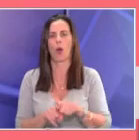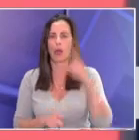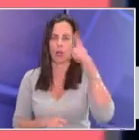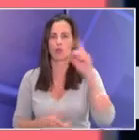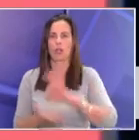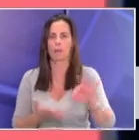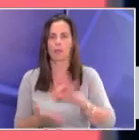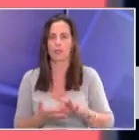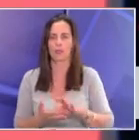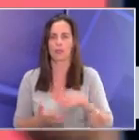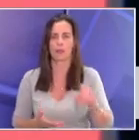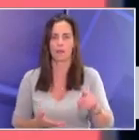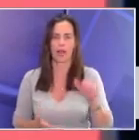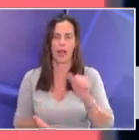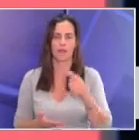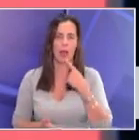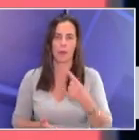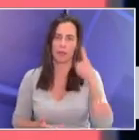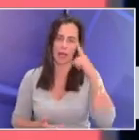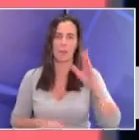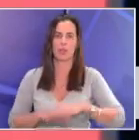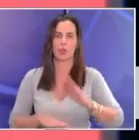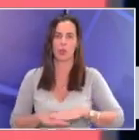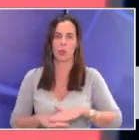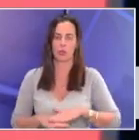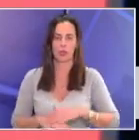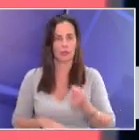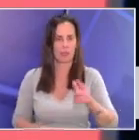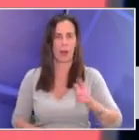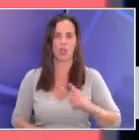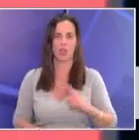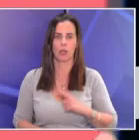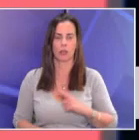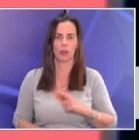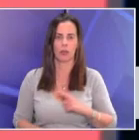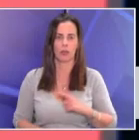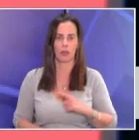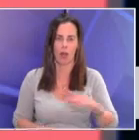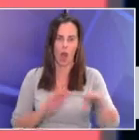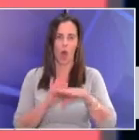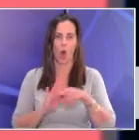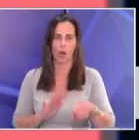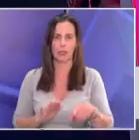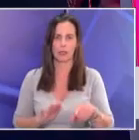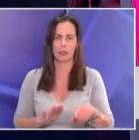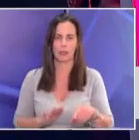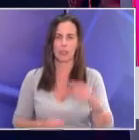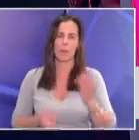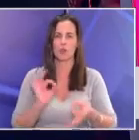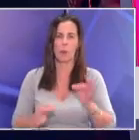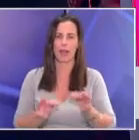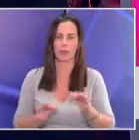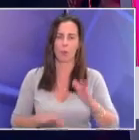עמדת המשרד, והיא חלילה ביטאה עמדה מקצועית וטיפה אישית על, על, על, על החוק הזה,